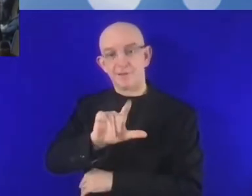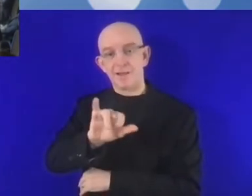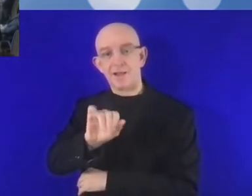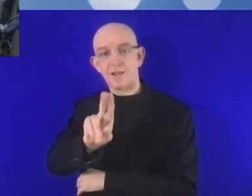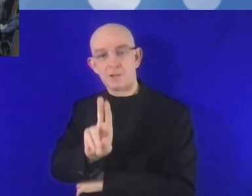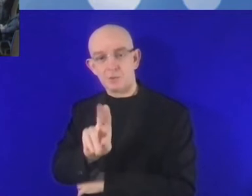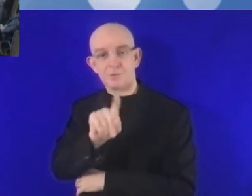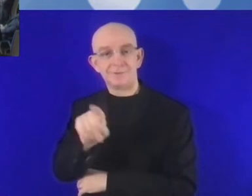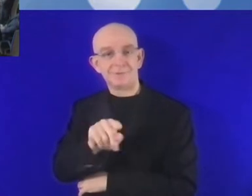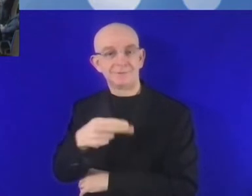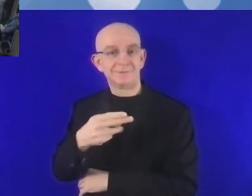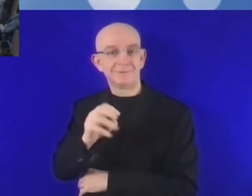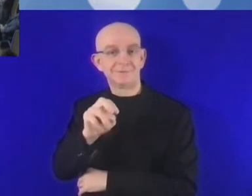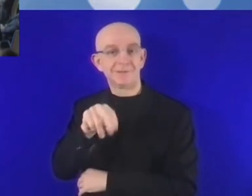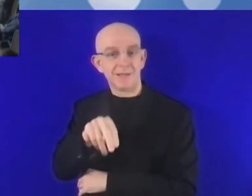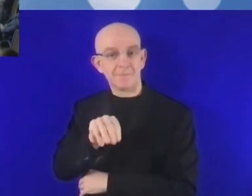سيتكلم